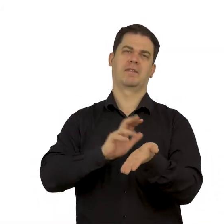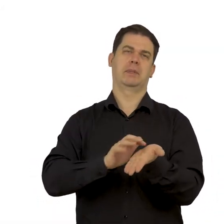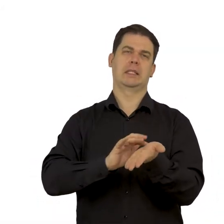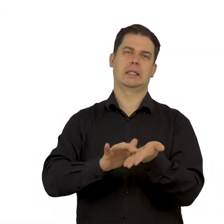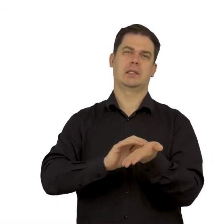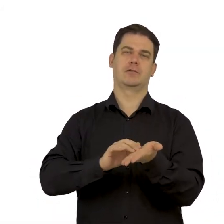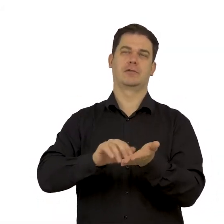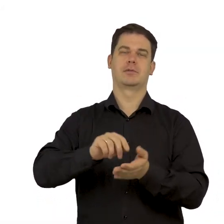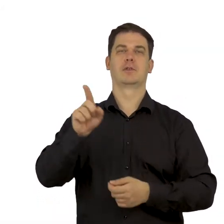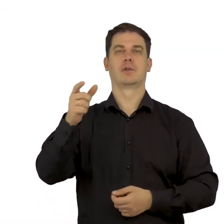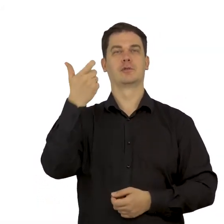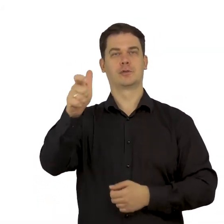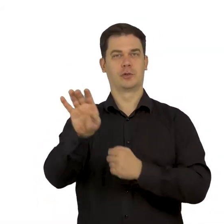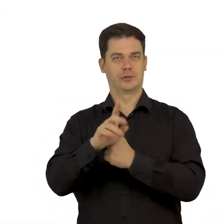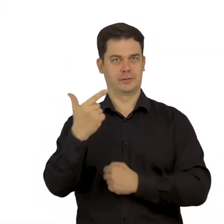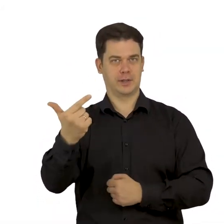wpisz adres strony